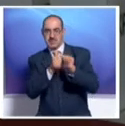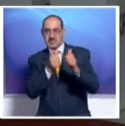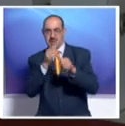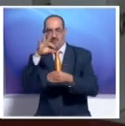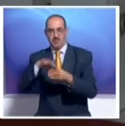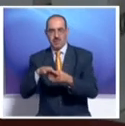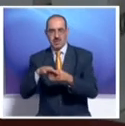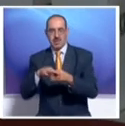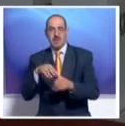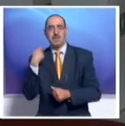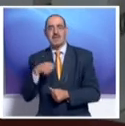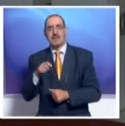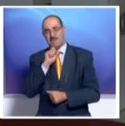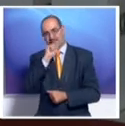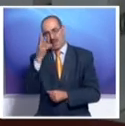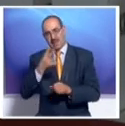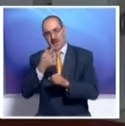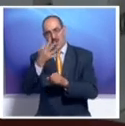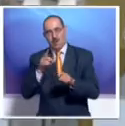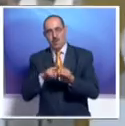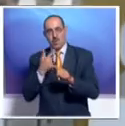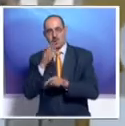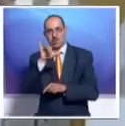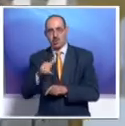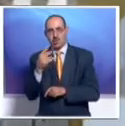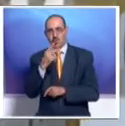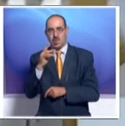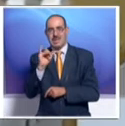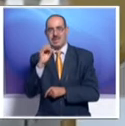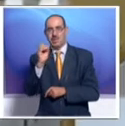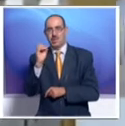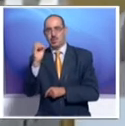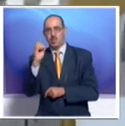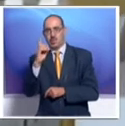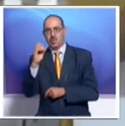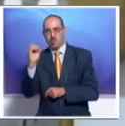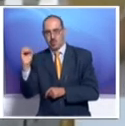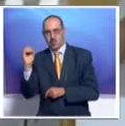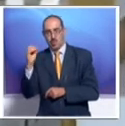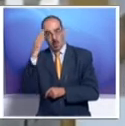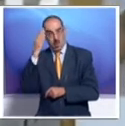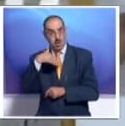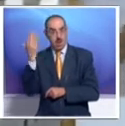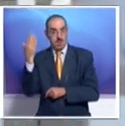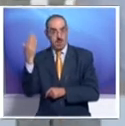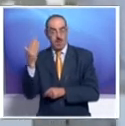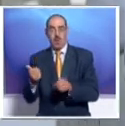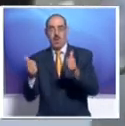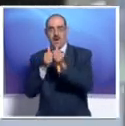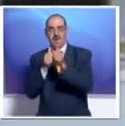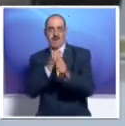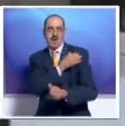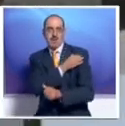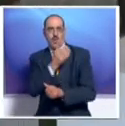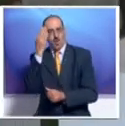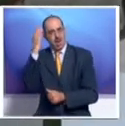الرئاسي الرئيس المنقذ ولايته جوكو ويدودو الذي يحظى بشعبية كبيرة، إلى جانب الجنرال